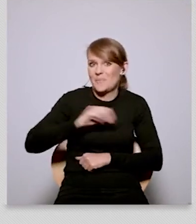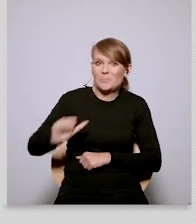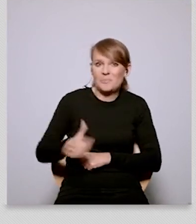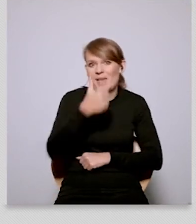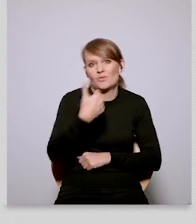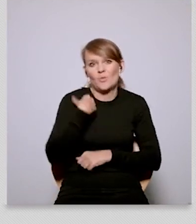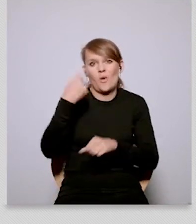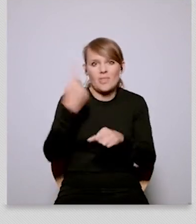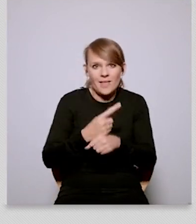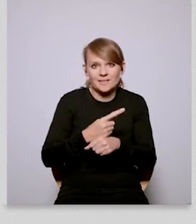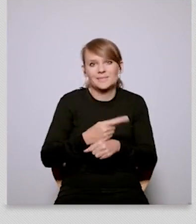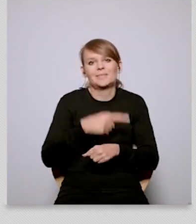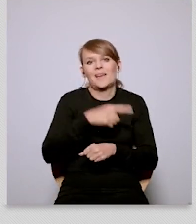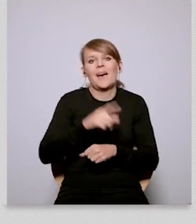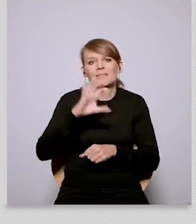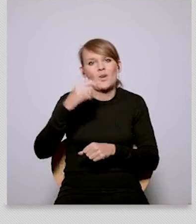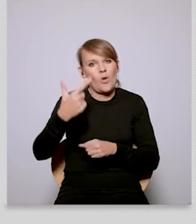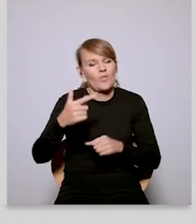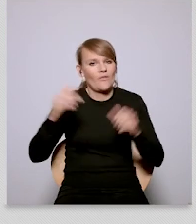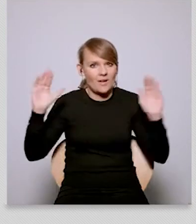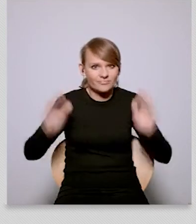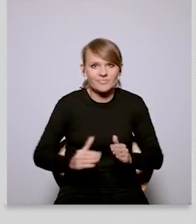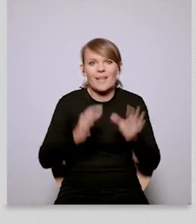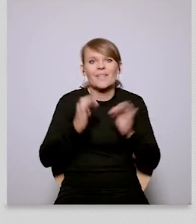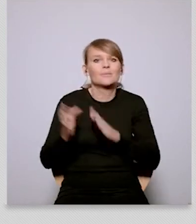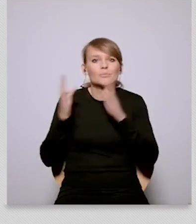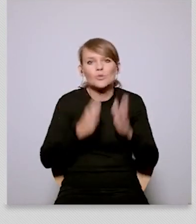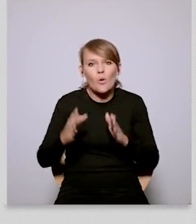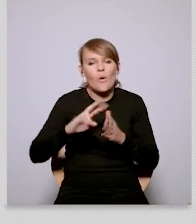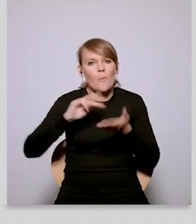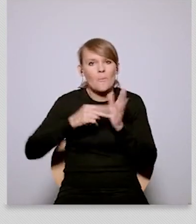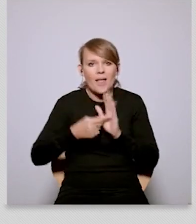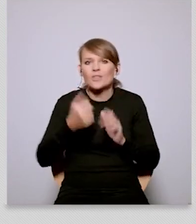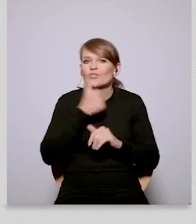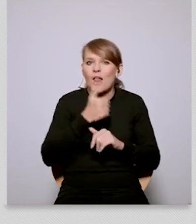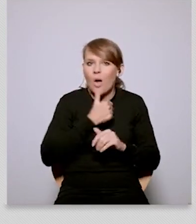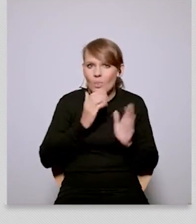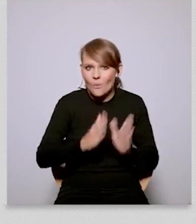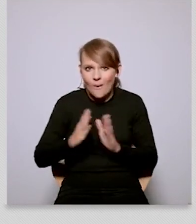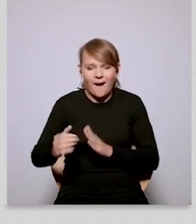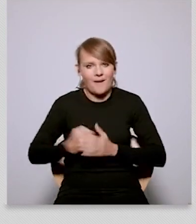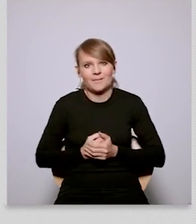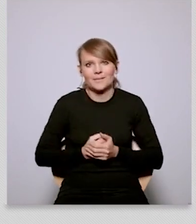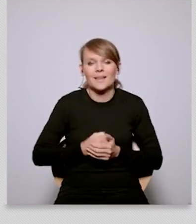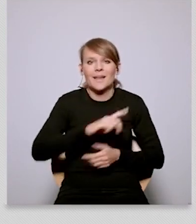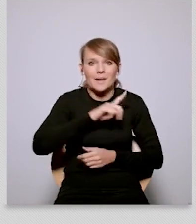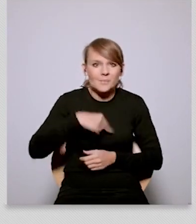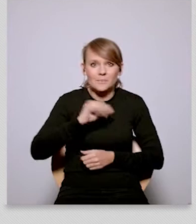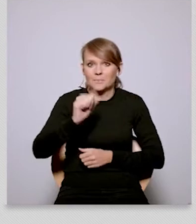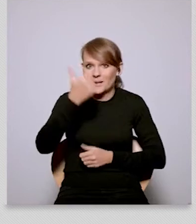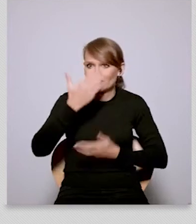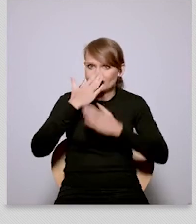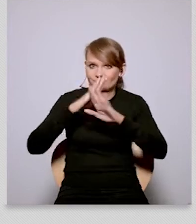decyzję o dekarbonizacji teraz opracowujemy zielony ład tak że wyznaczamy pewne trendy i jest duży